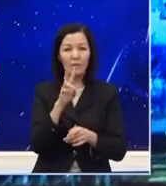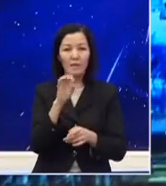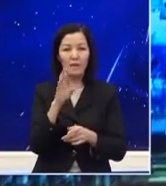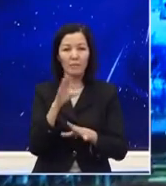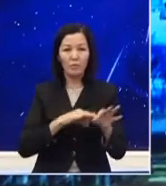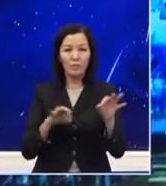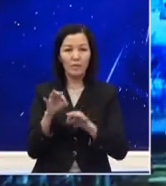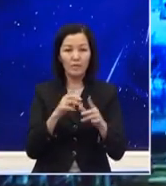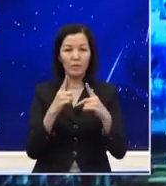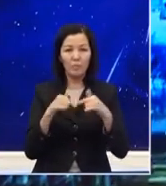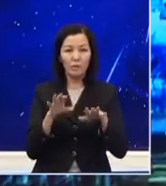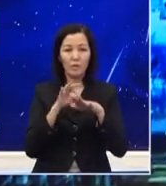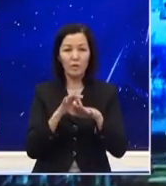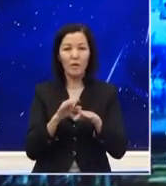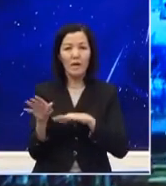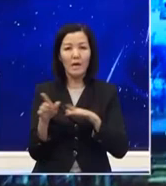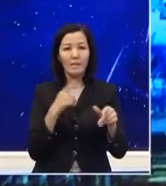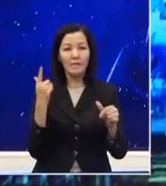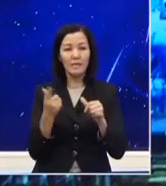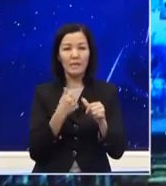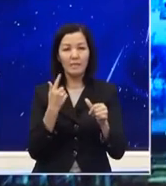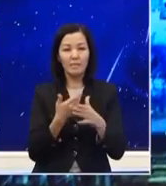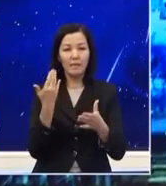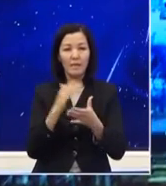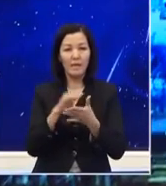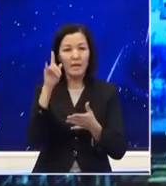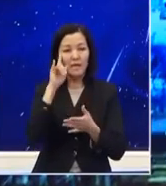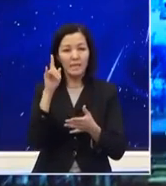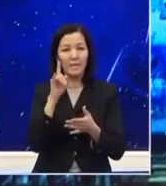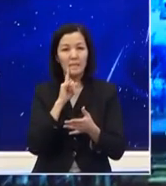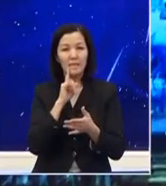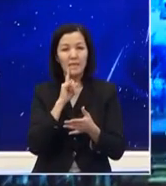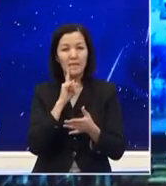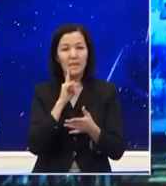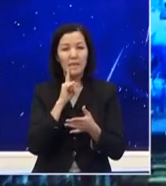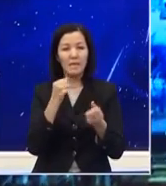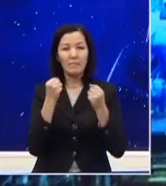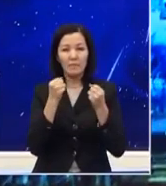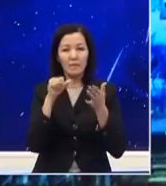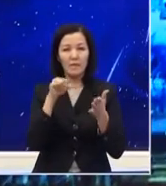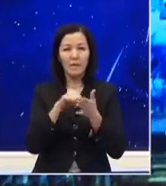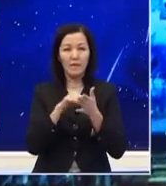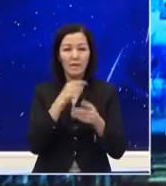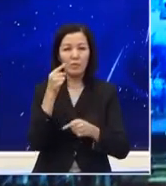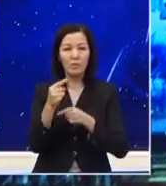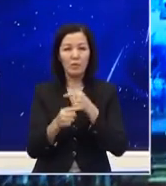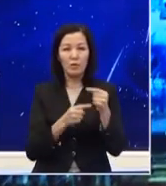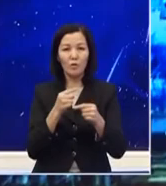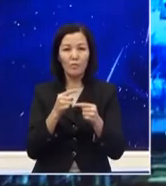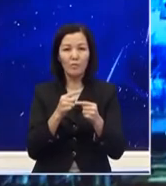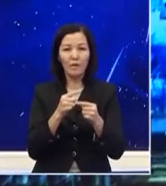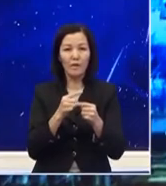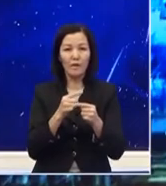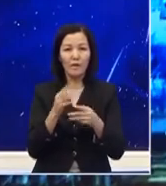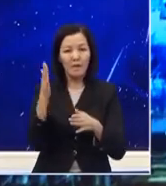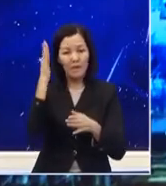аясында ұйымдастырылып отыр. Акцияға есімі елге танылған Қазақстан құрамасының атлеттері қатысты. Өскелең ұрпаққа жекпе-жектегі әдіс